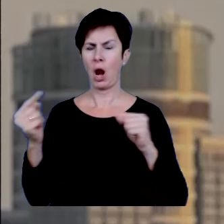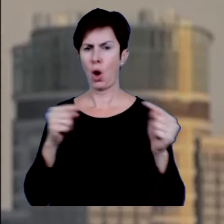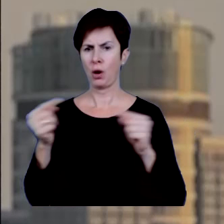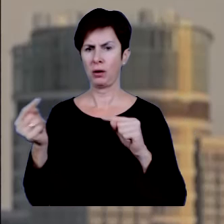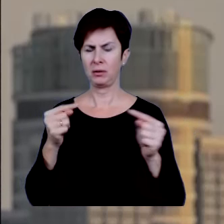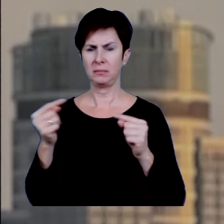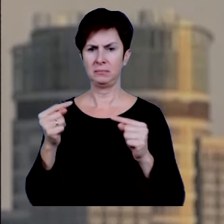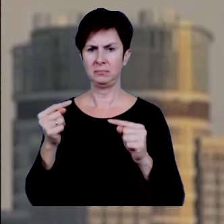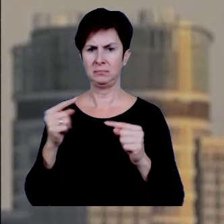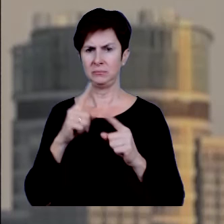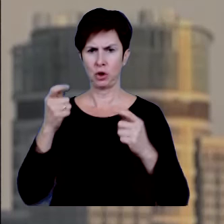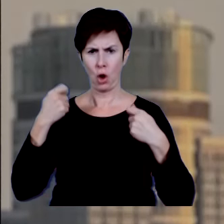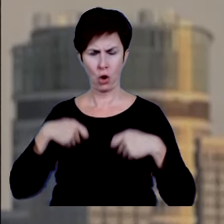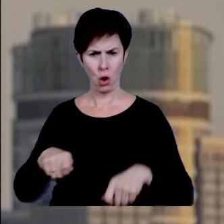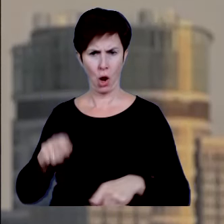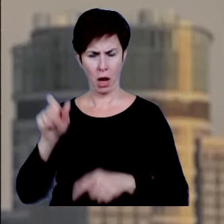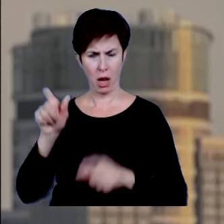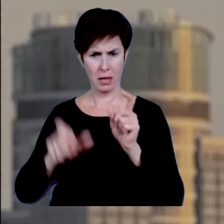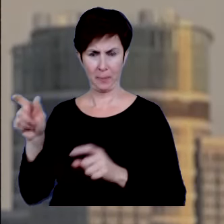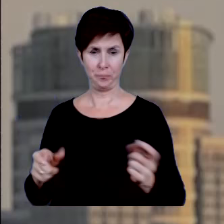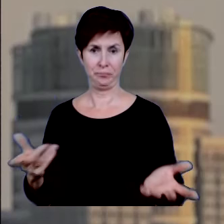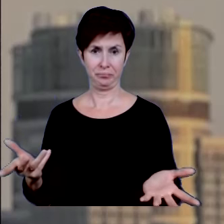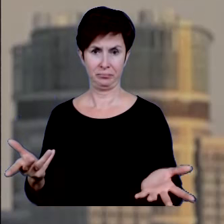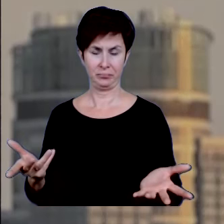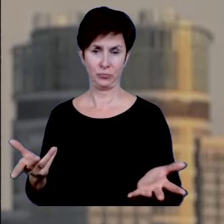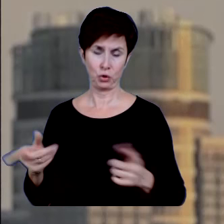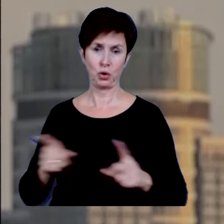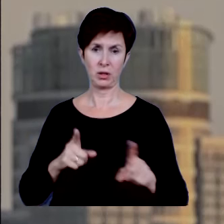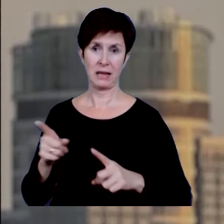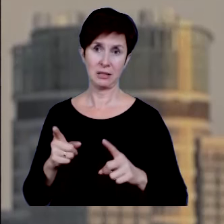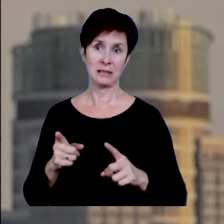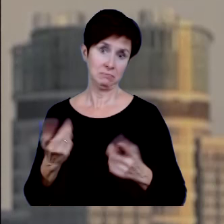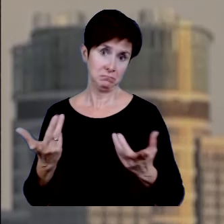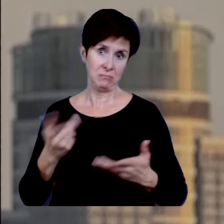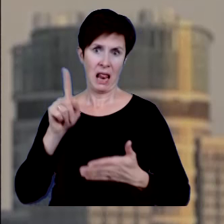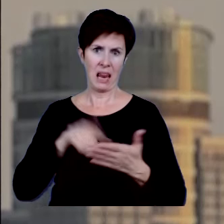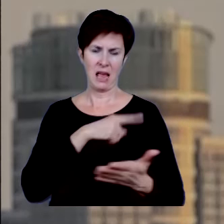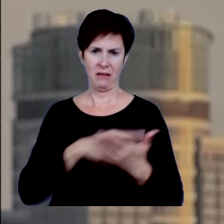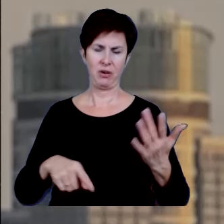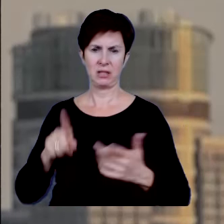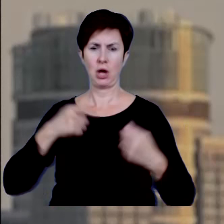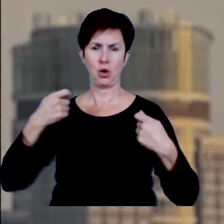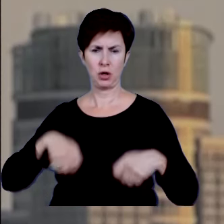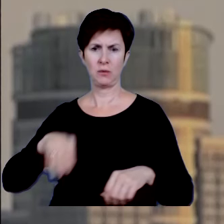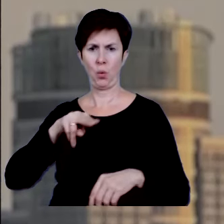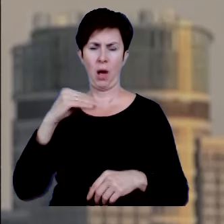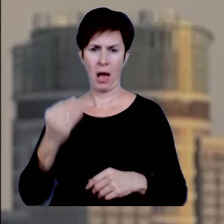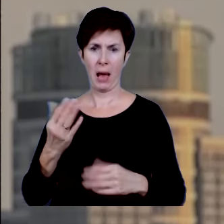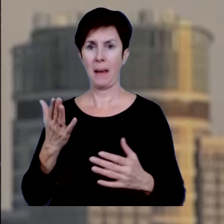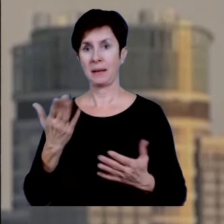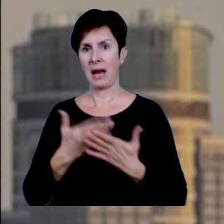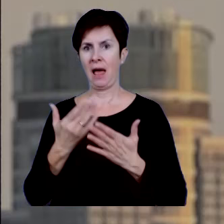strategicznego dialogu z rolnikami, tak, który de facto likwidowałby rolnictwo w Unii Europejskiej, więc miejmy oczy i